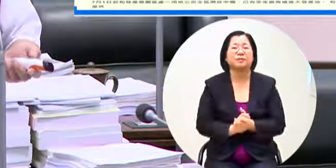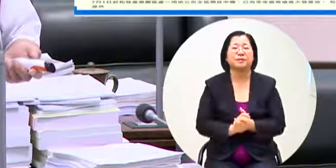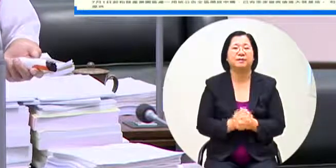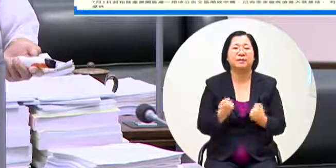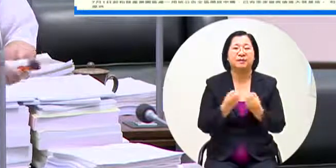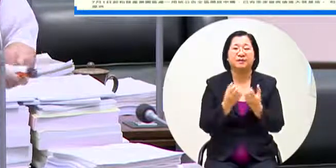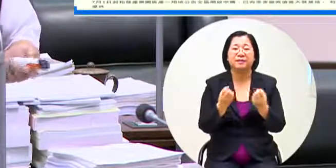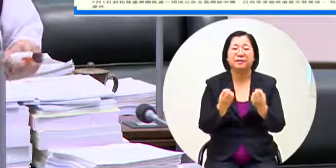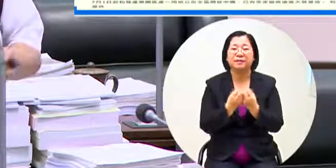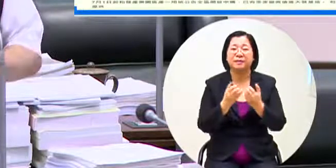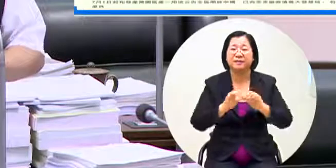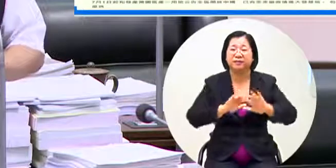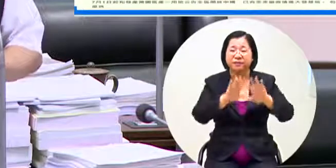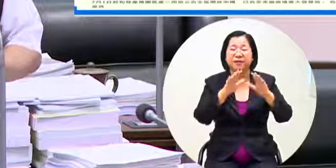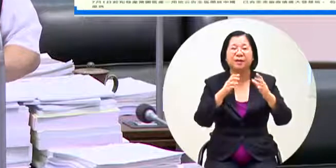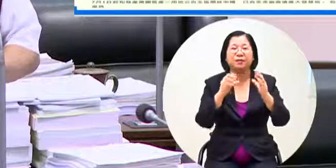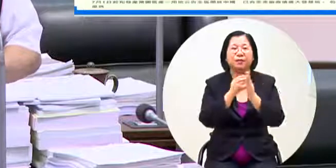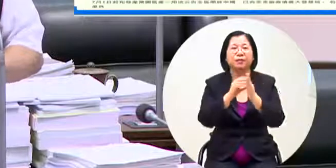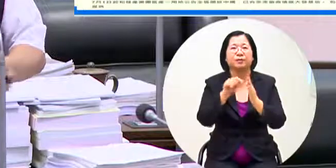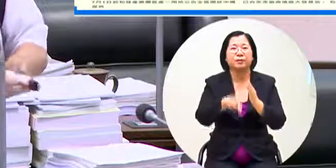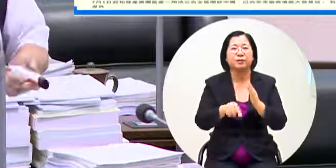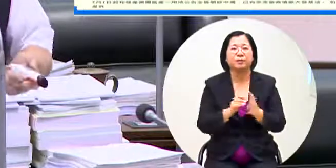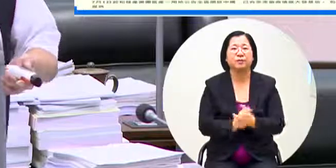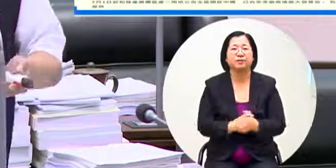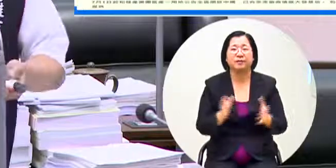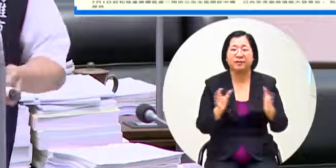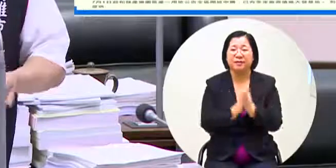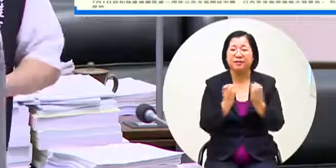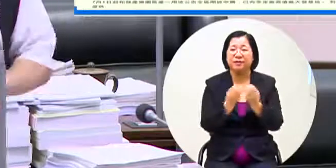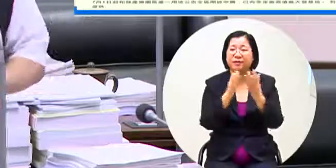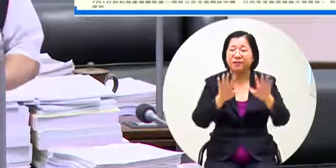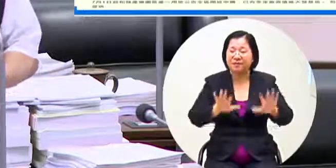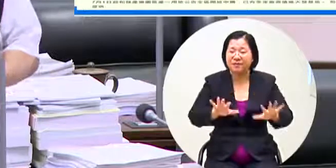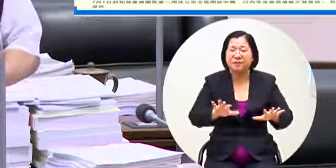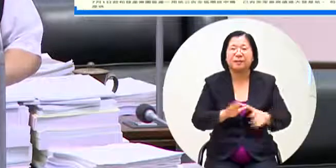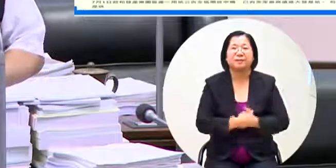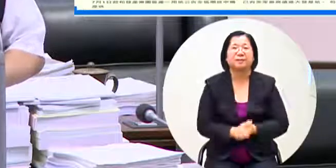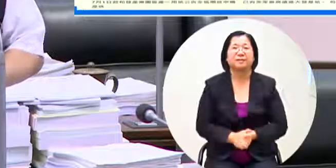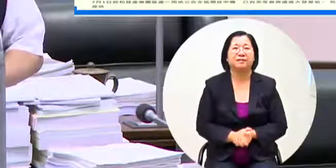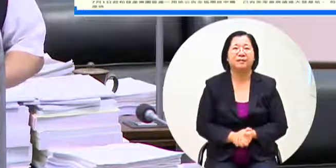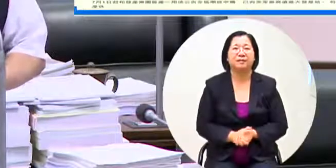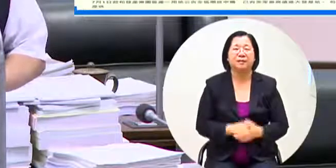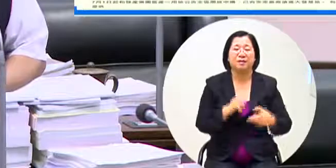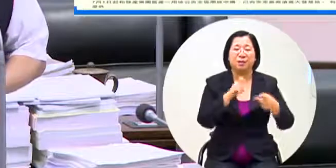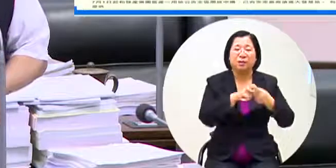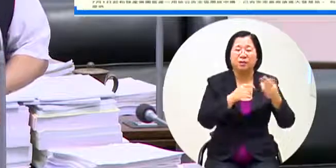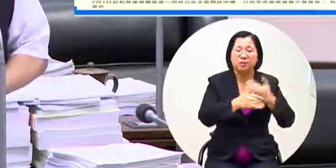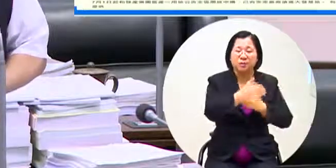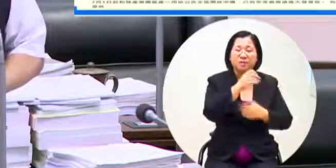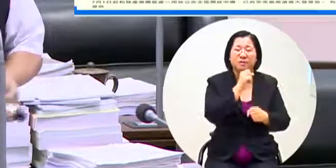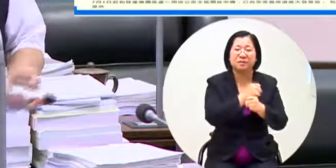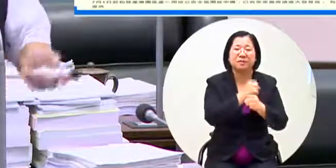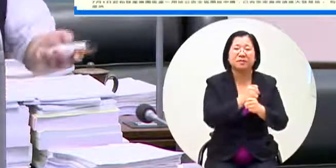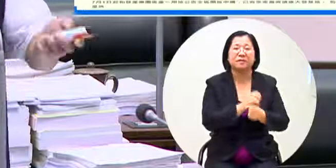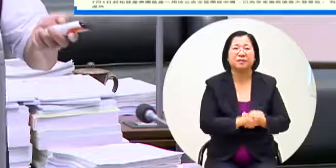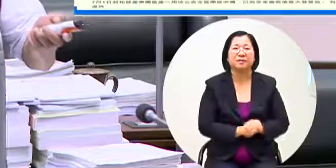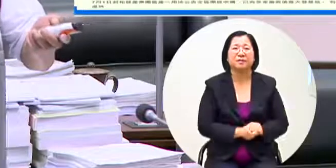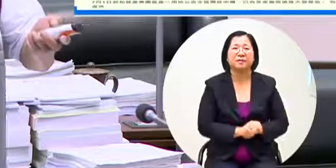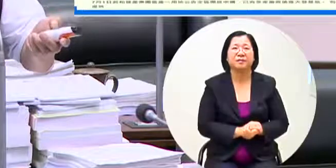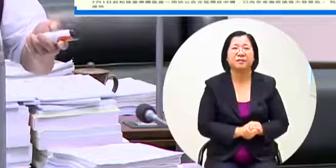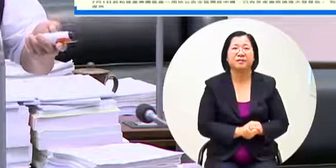区，近目前啦吼，近目前伊个这个工程施工吼，这个工程施工差不多爱过外久才会